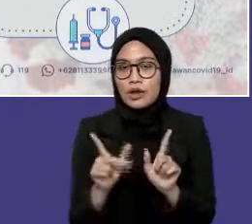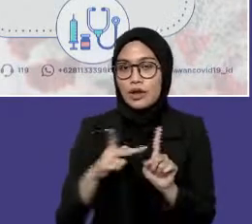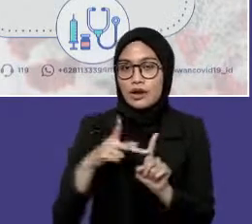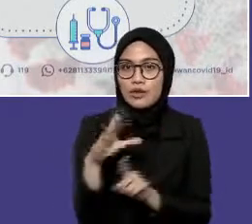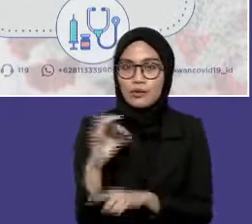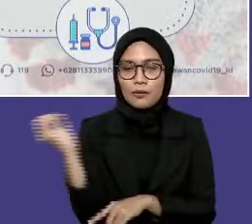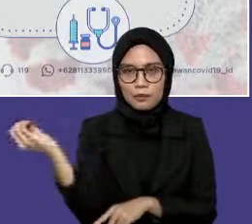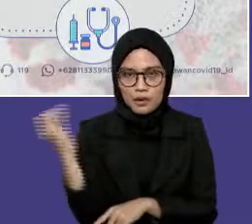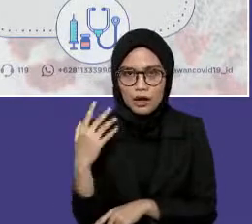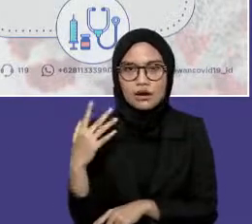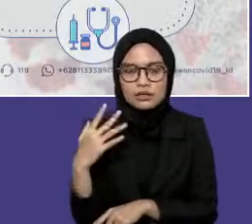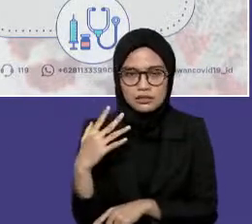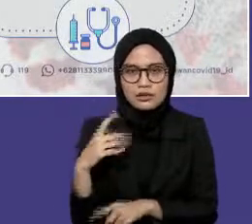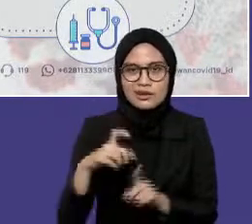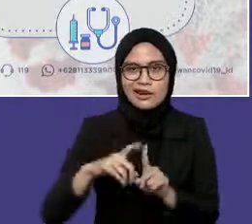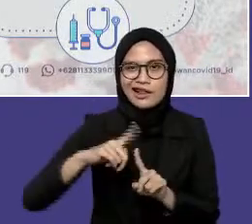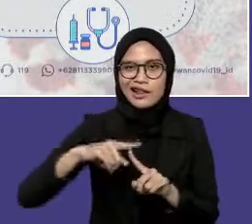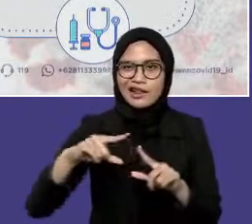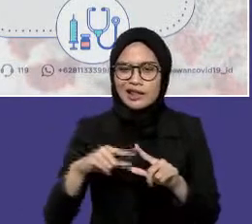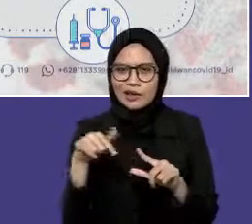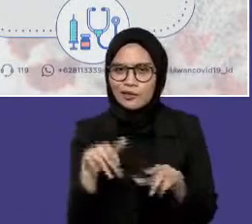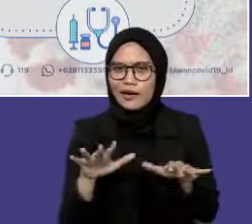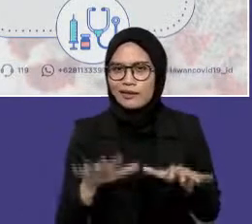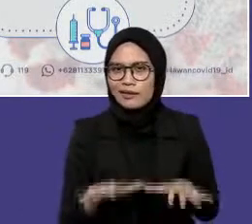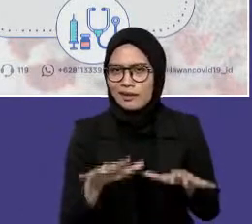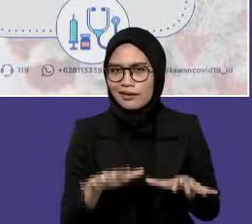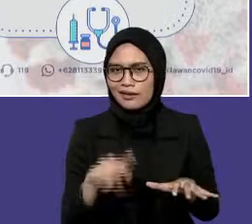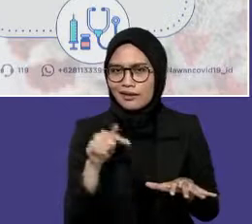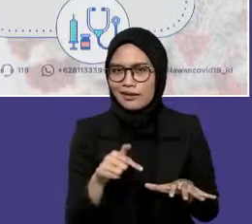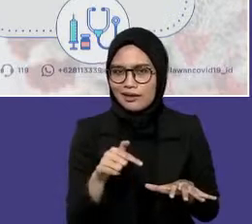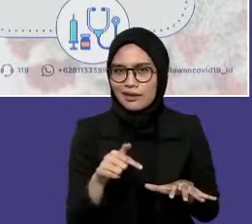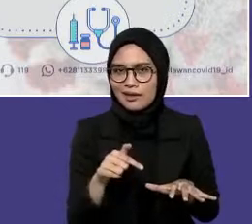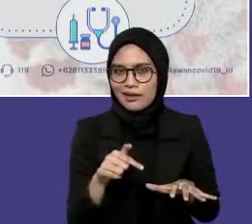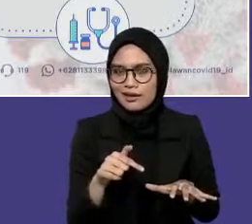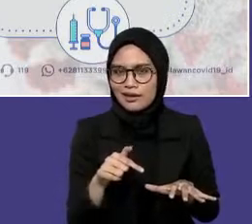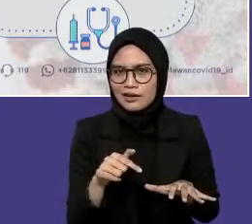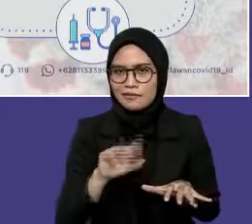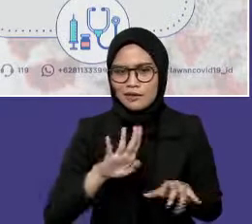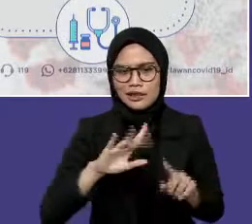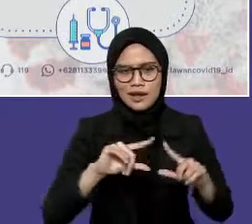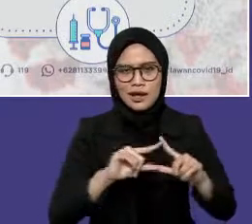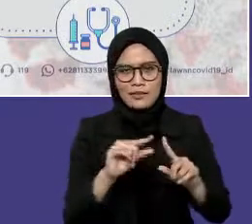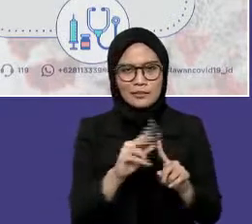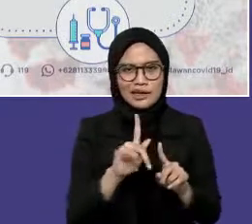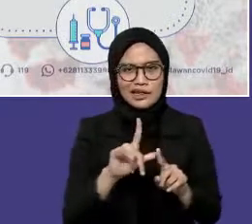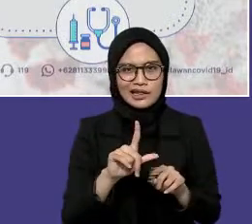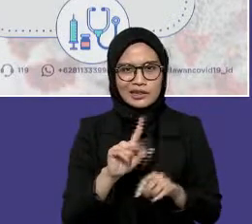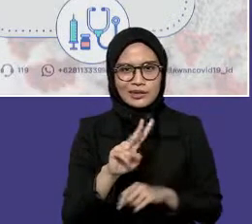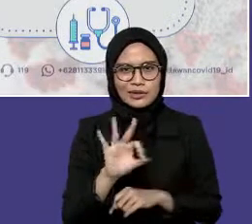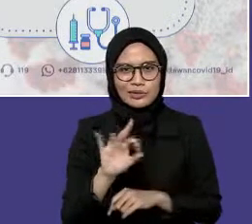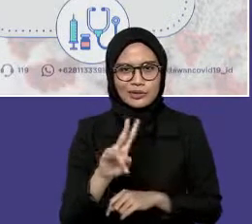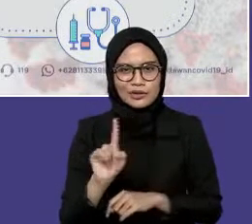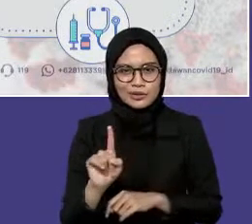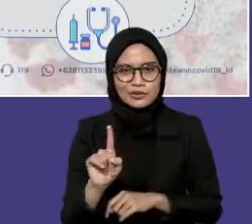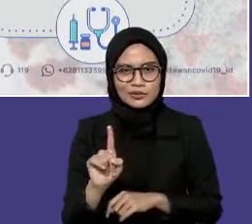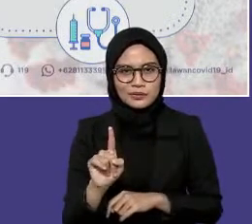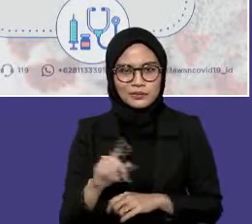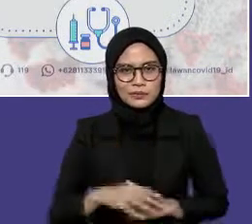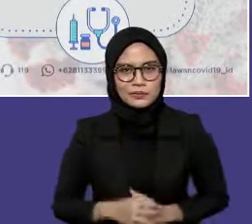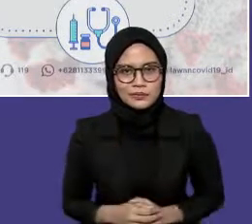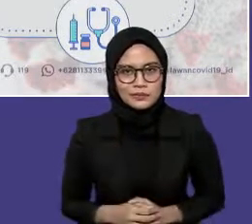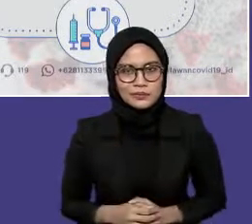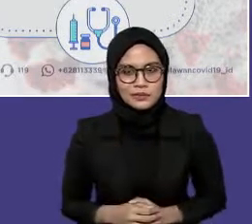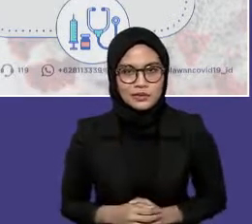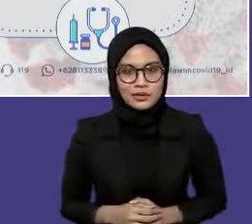varian diamati atau varian of interest pada 4 April 2021 dan sebagai varian yang